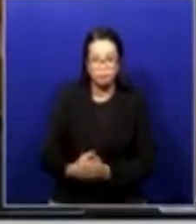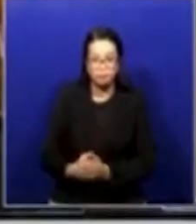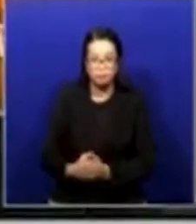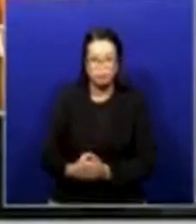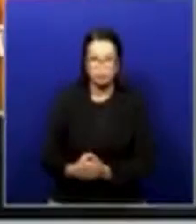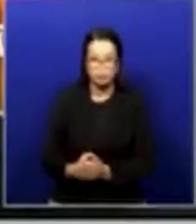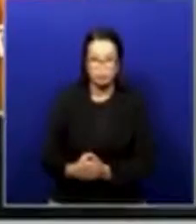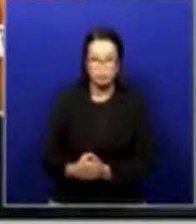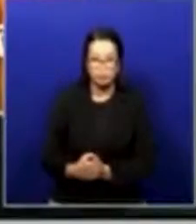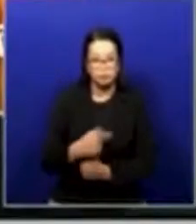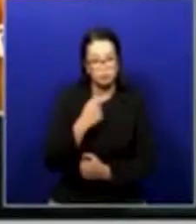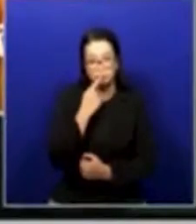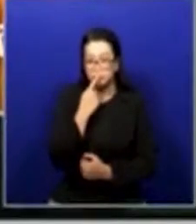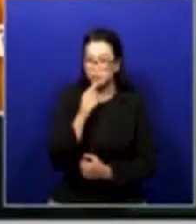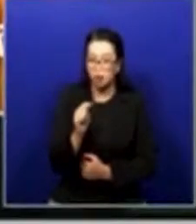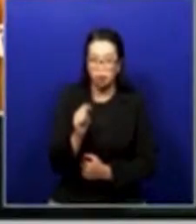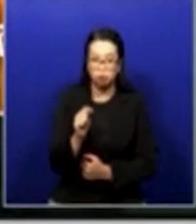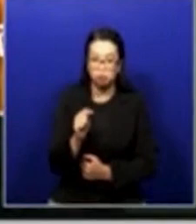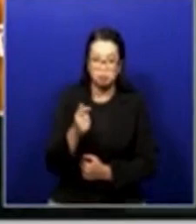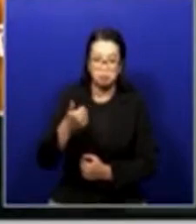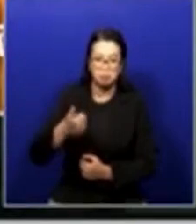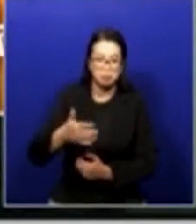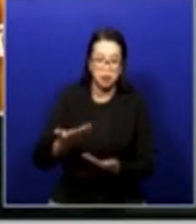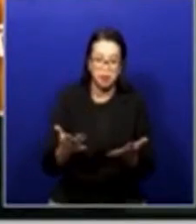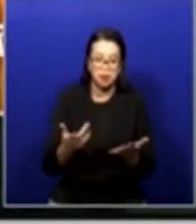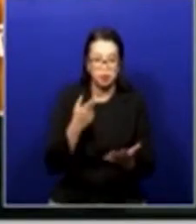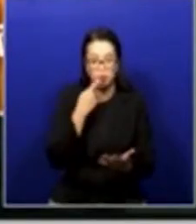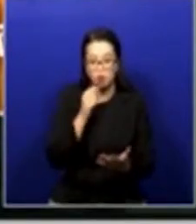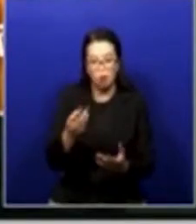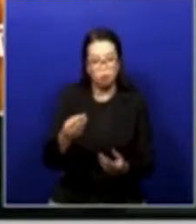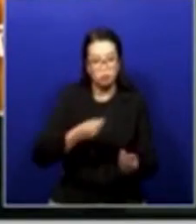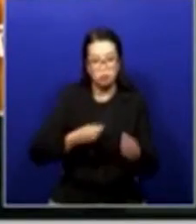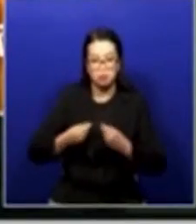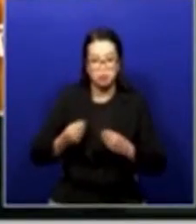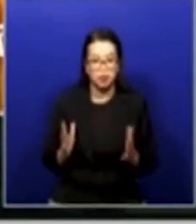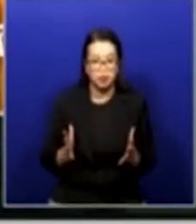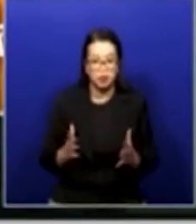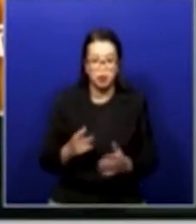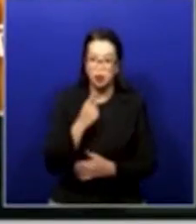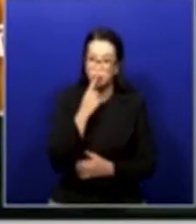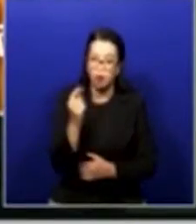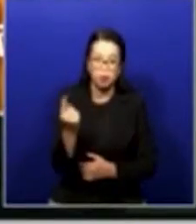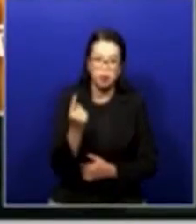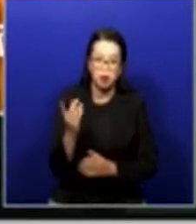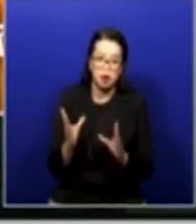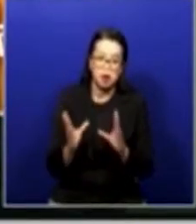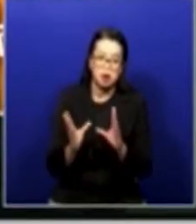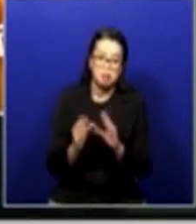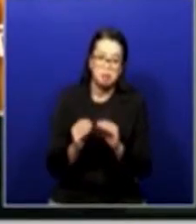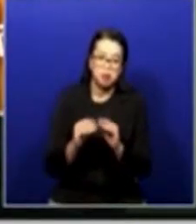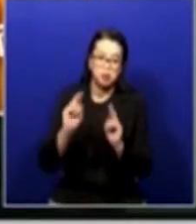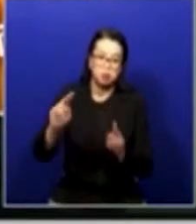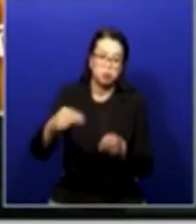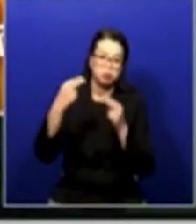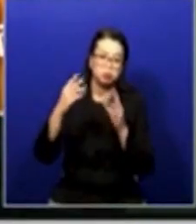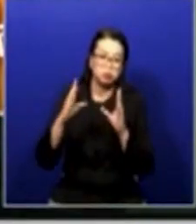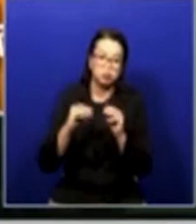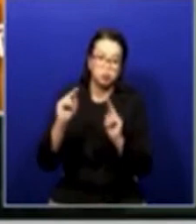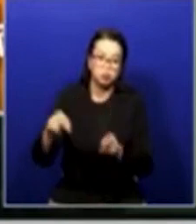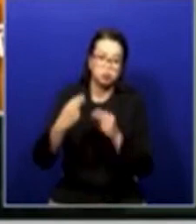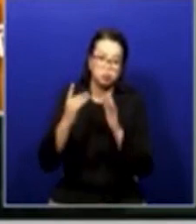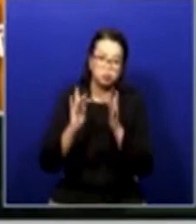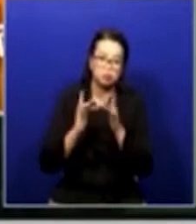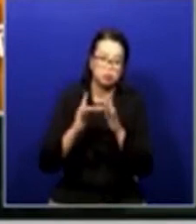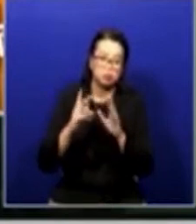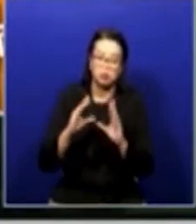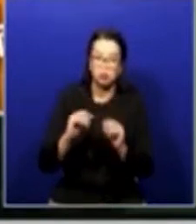ไม่มีใครตอบอะไรท่านในประเด็นนี้ได้ค่ะท่านประธานตอบได้เพียงว่าประชุมออนไลน์ท่านรู้ไหมคะ